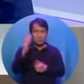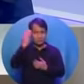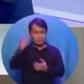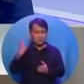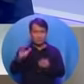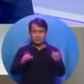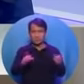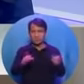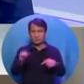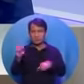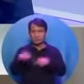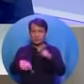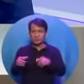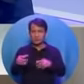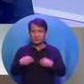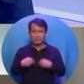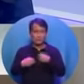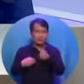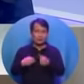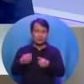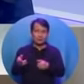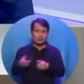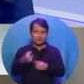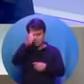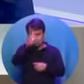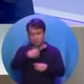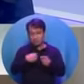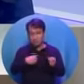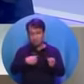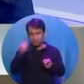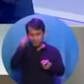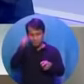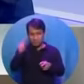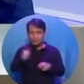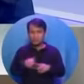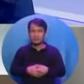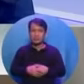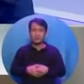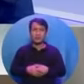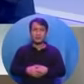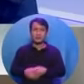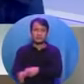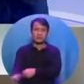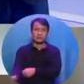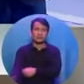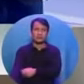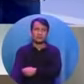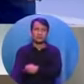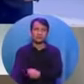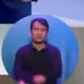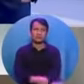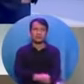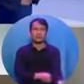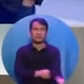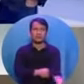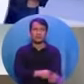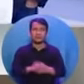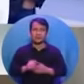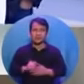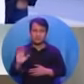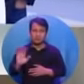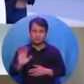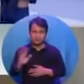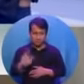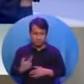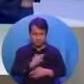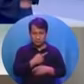pong ayaw niya nung ganun. Ay di pinagpapasensyahan na lang po niya. Okay. Well, tama lang po yun na huwag natin saktan yung